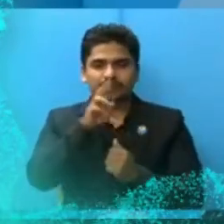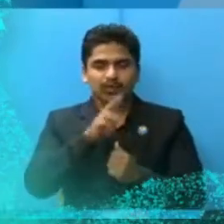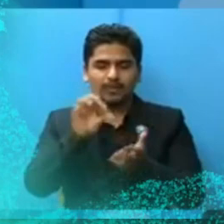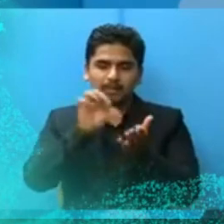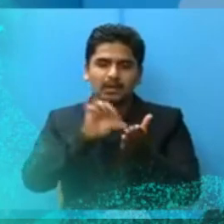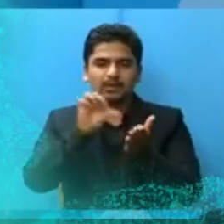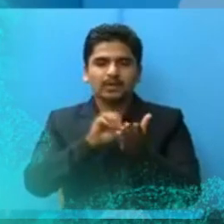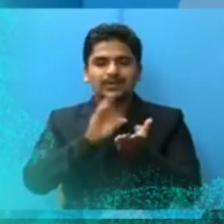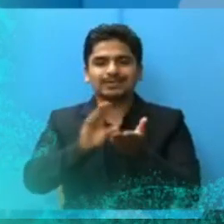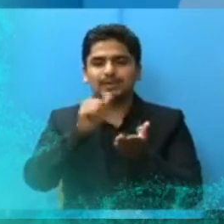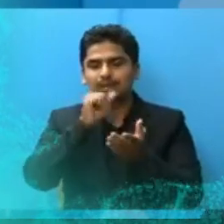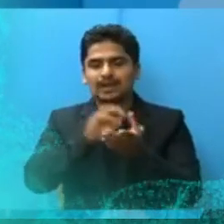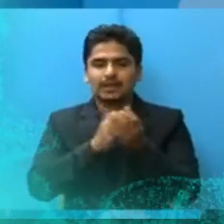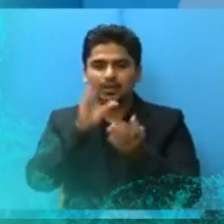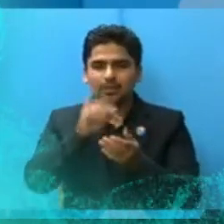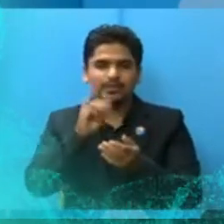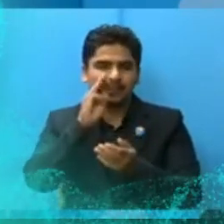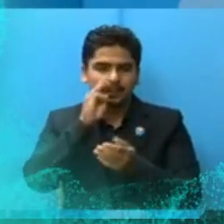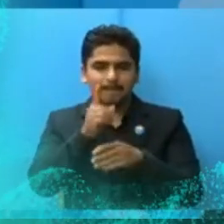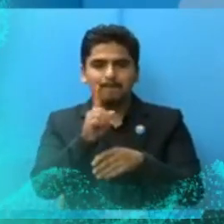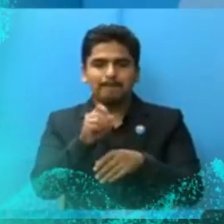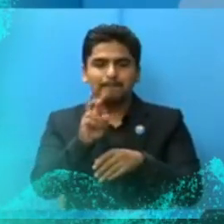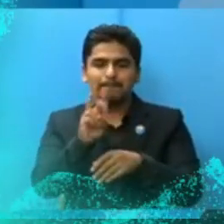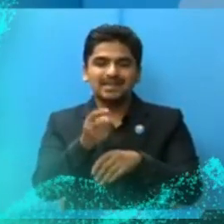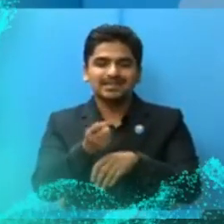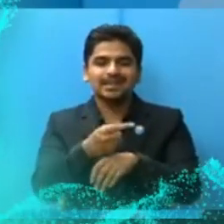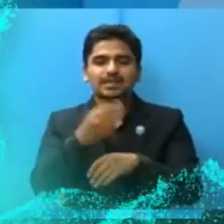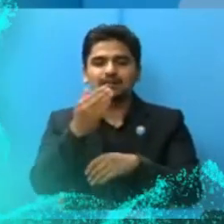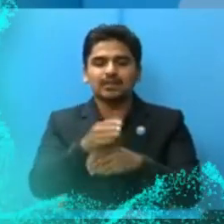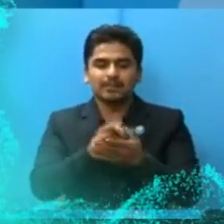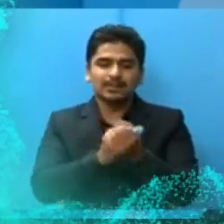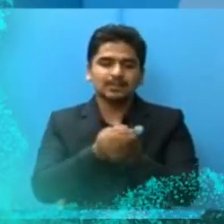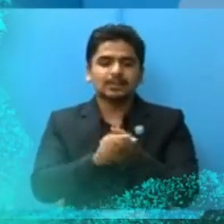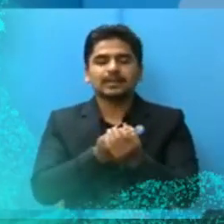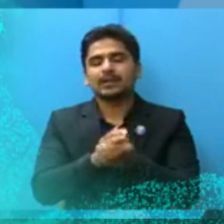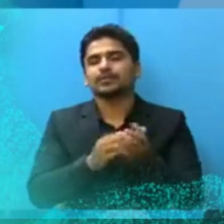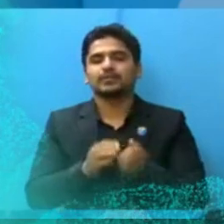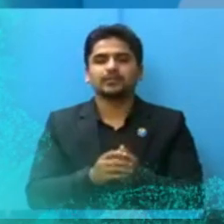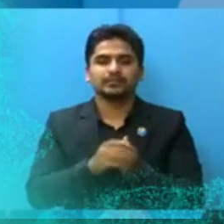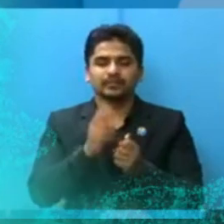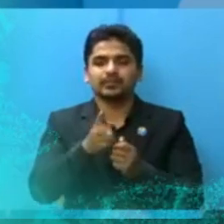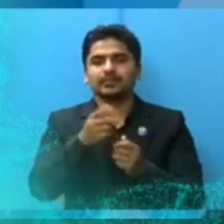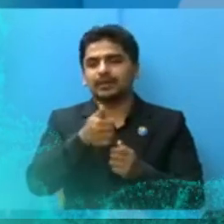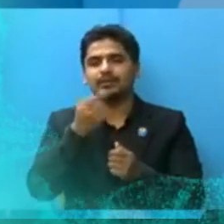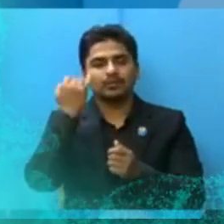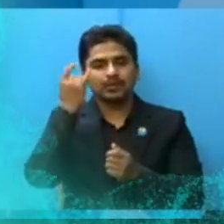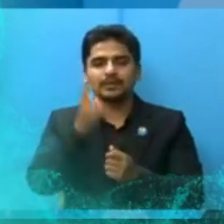पटक पटक साबुन पानीले कम्तीमा 20 सेकेन्डसम्म मिची मिची हात धुनु नै हो।